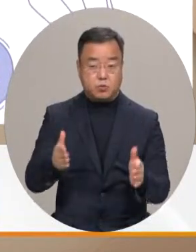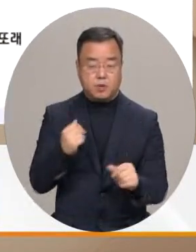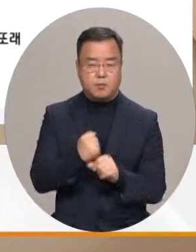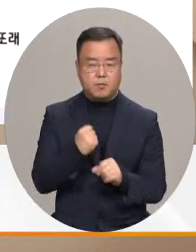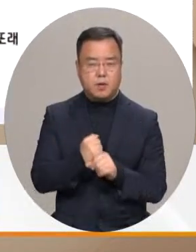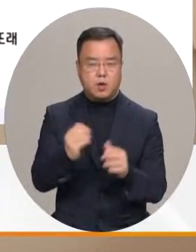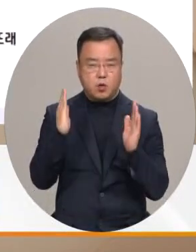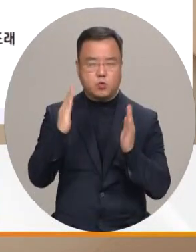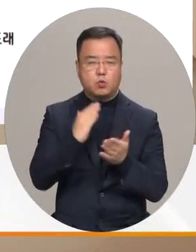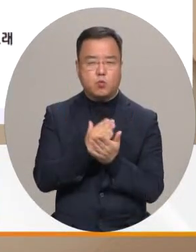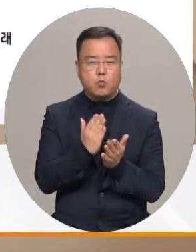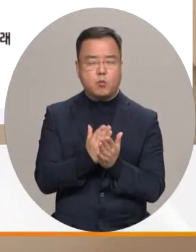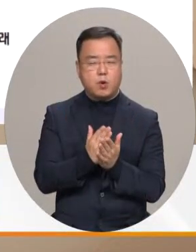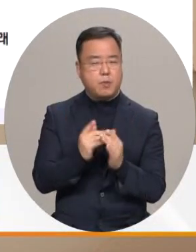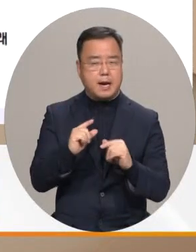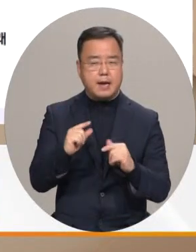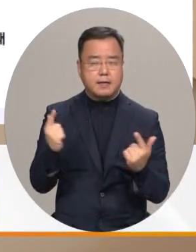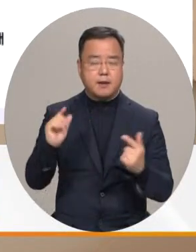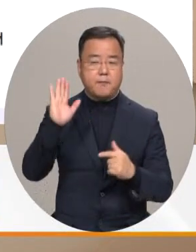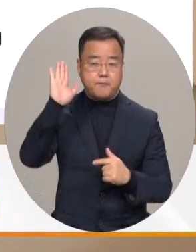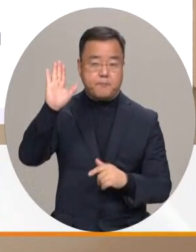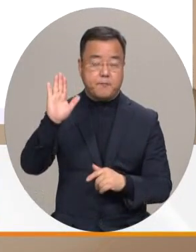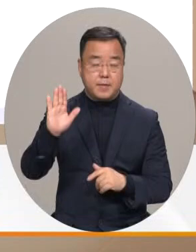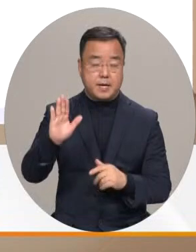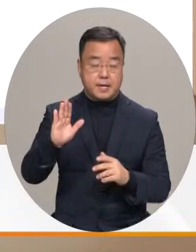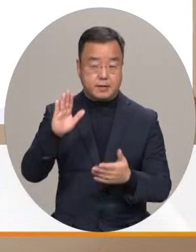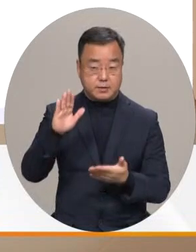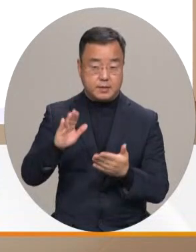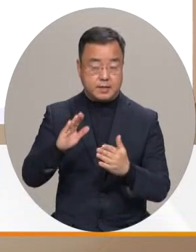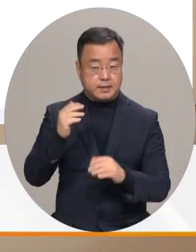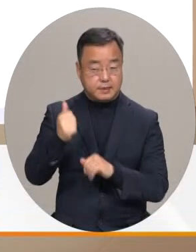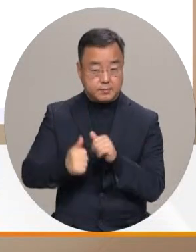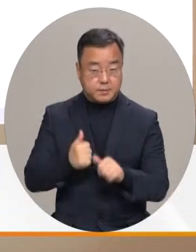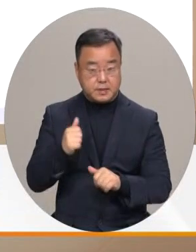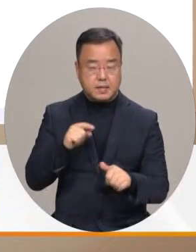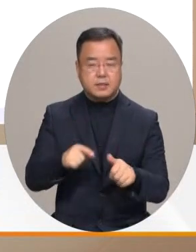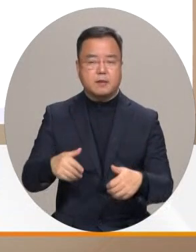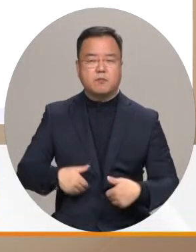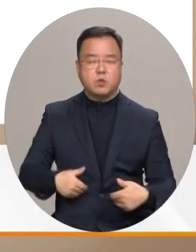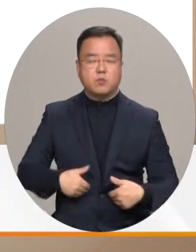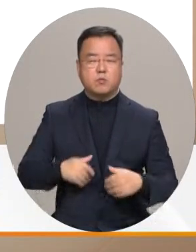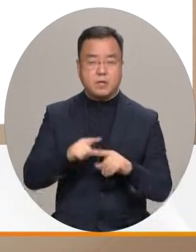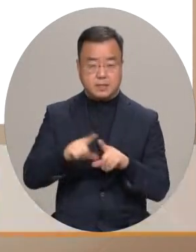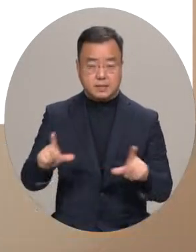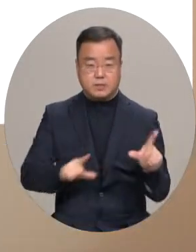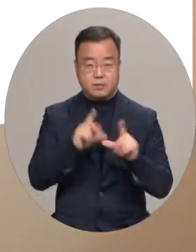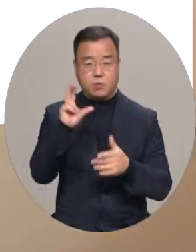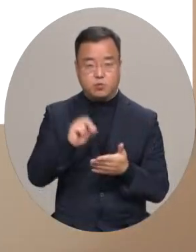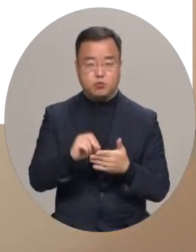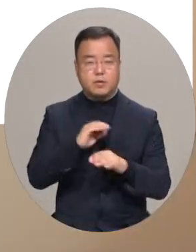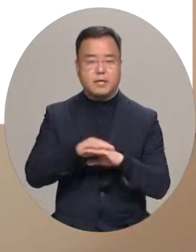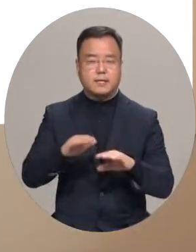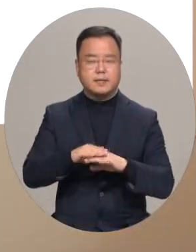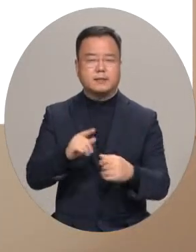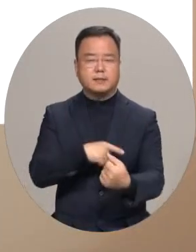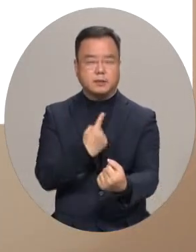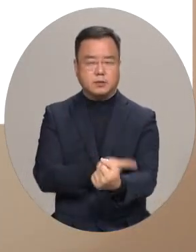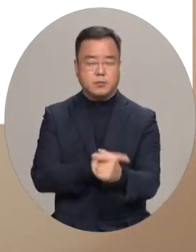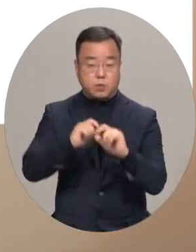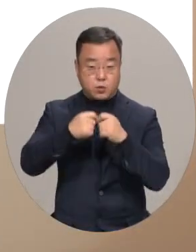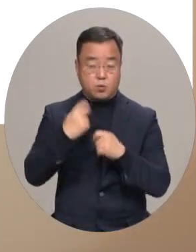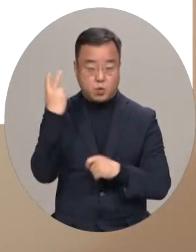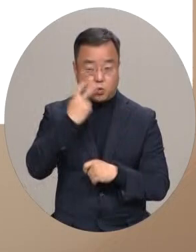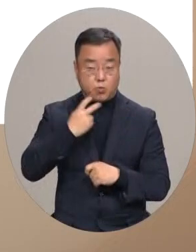교과 수업이 아니라 미래 세대의 필요한 역량 일상에서의 문제 해결 능력을 촘촘히 측정하겠다는 의도인데